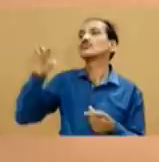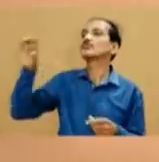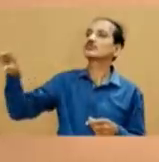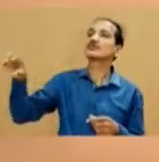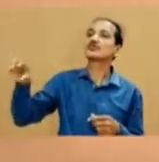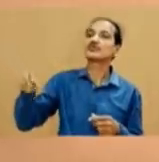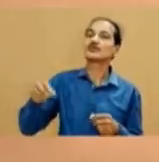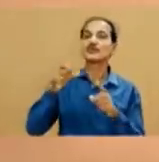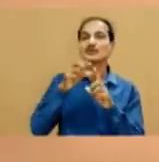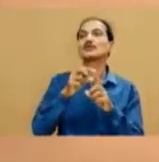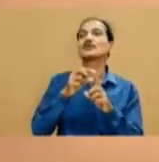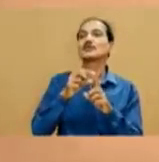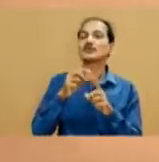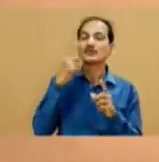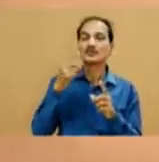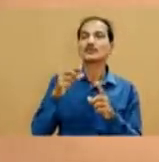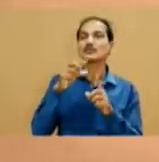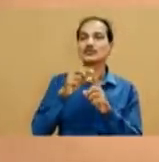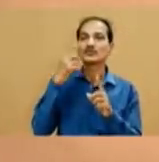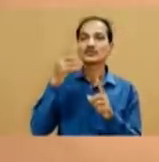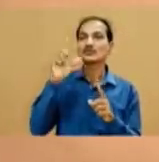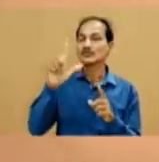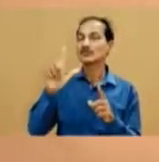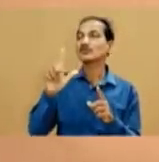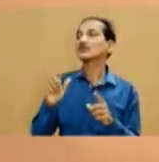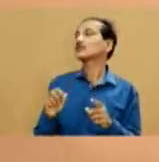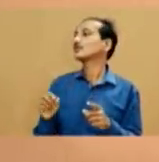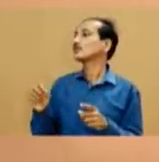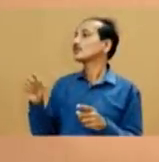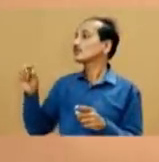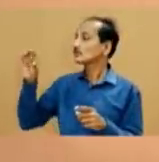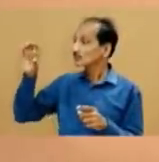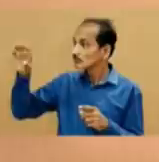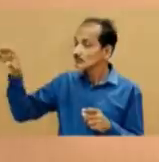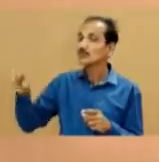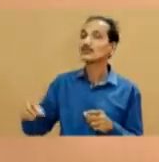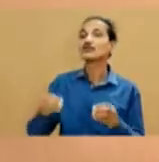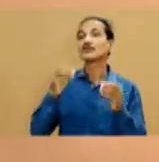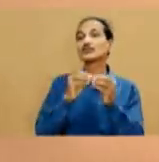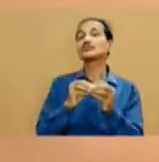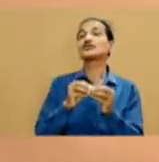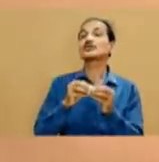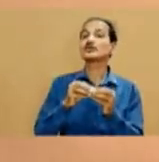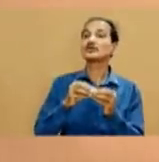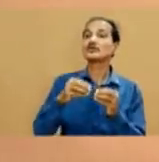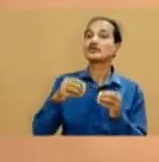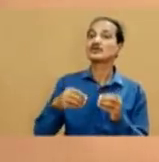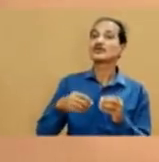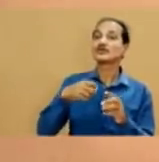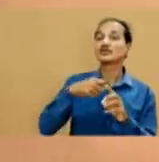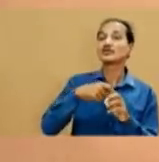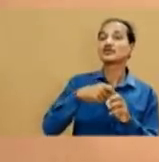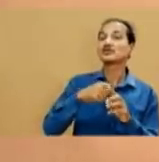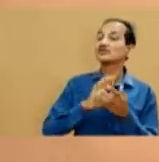ବ୍ଲକରେ ଏଗୁଡ଼ିକ କଣ୍ଟେନମେଣ୍ଟ ଜୋନ୍ରେ ଅଛନ୍ତି। ଭଦ୍ରକରେ ପୁରୁଣା ବଜାର, ଚରମ୍ପା ରେଲୱେ ଷ୍ଟେସନ